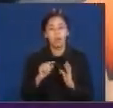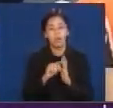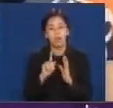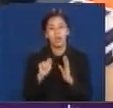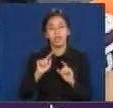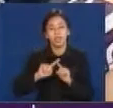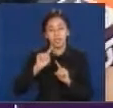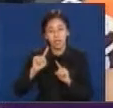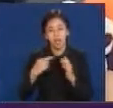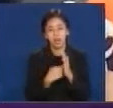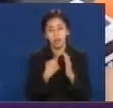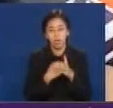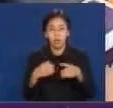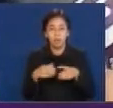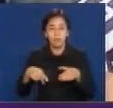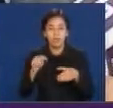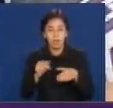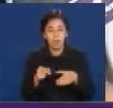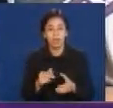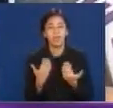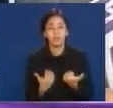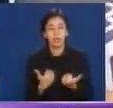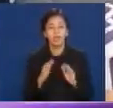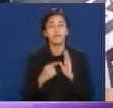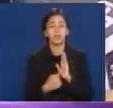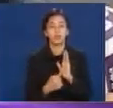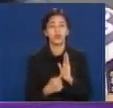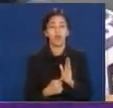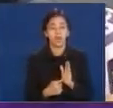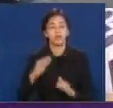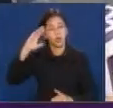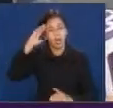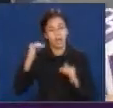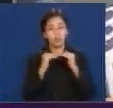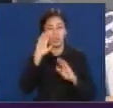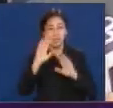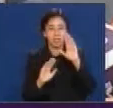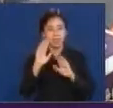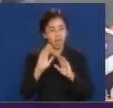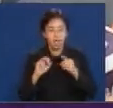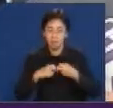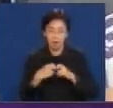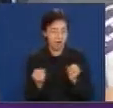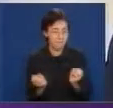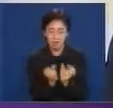ดราชบุรีพรรคเพื่อไทยโดยยืนยันว่าจะเป็นตัวอย่างทหารประชาธิปไตยที่ไม่ใช้ความรุนแรง